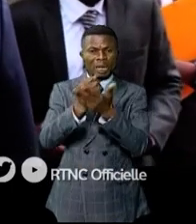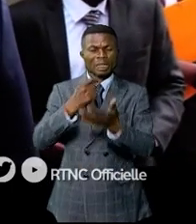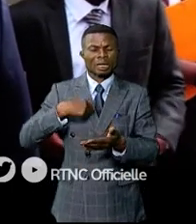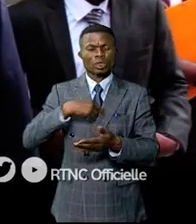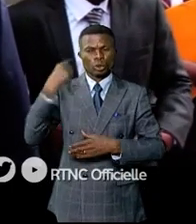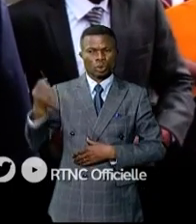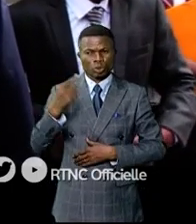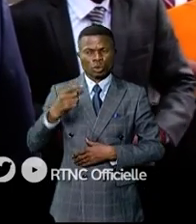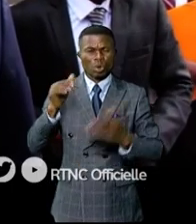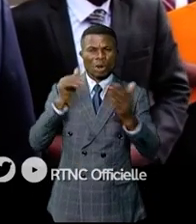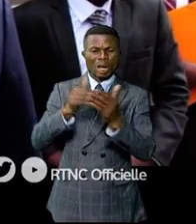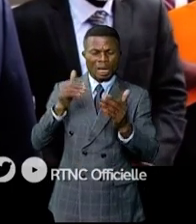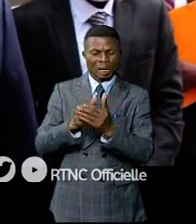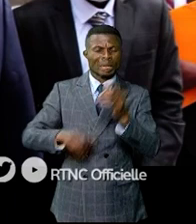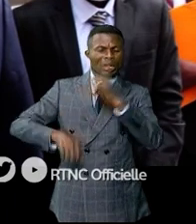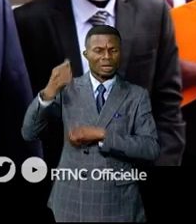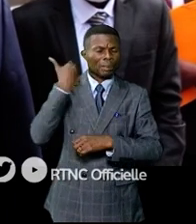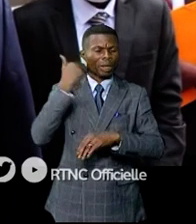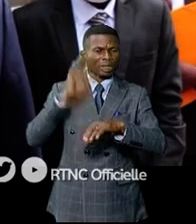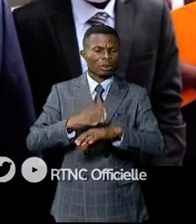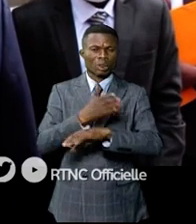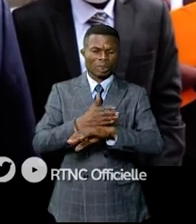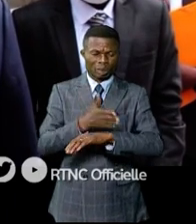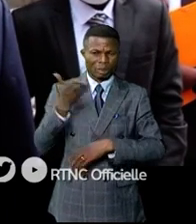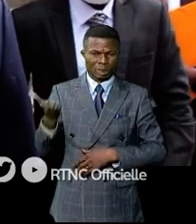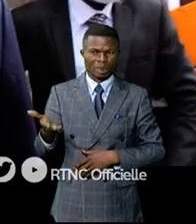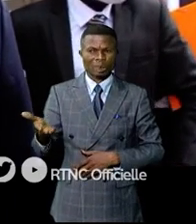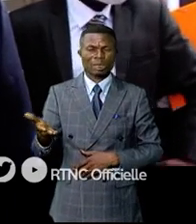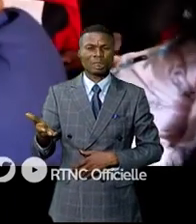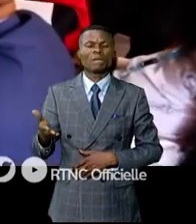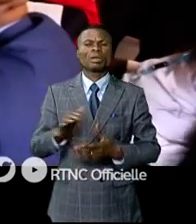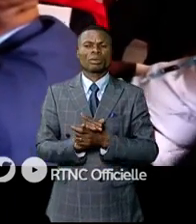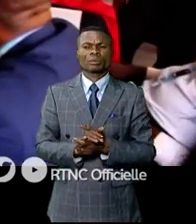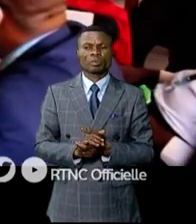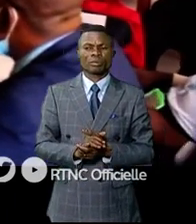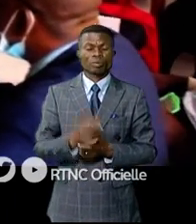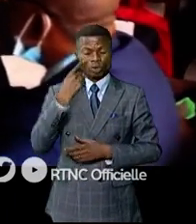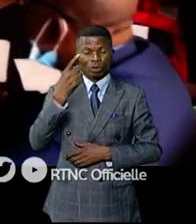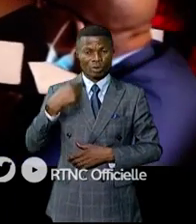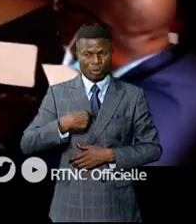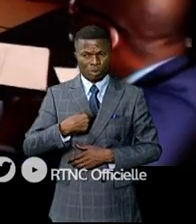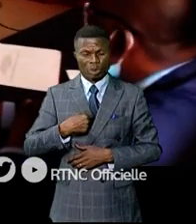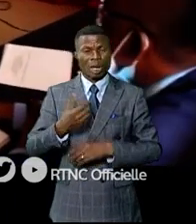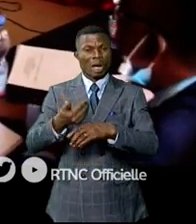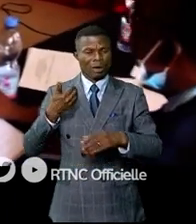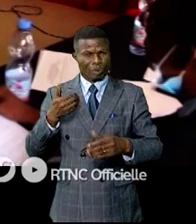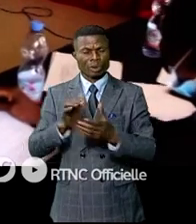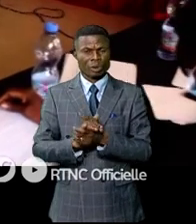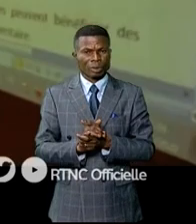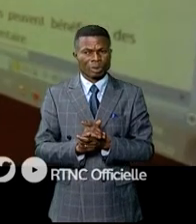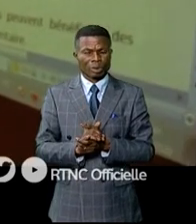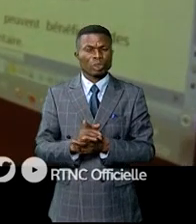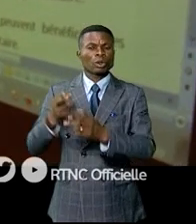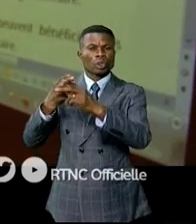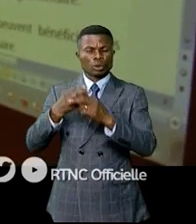tout moment de nous attaquer à toutes sortes d'épidémies qui pourraient surgir dans les différentes provinces. Et vous m'avez vu aussi avant cela aller